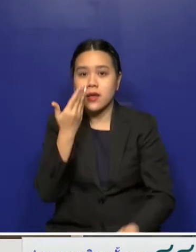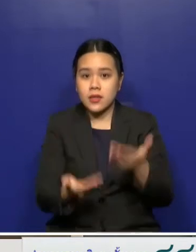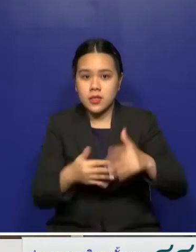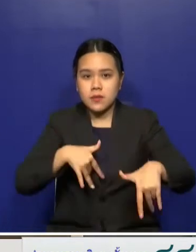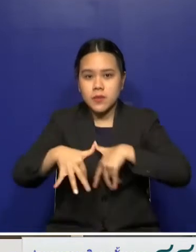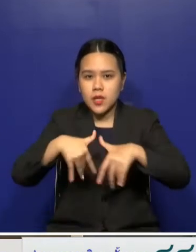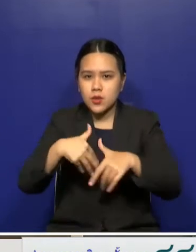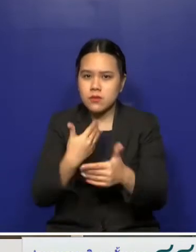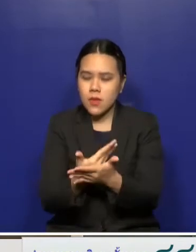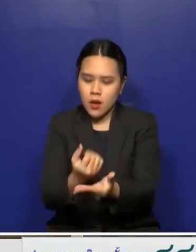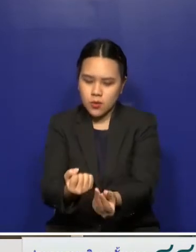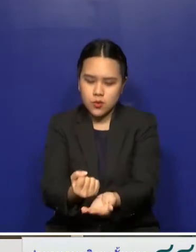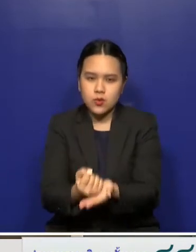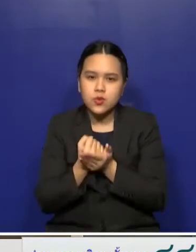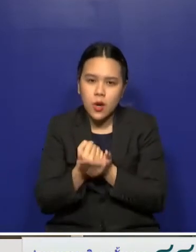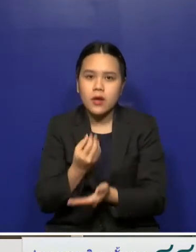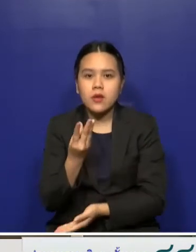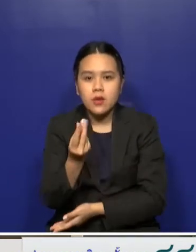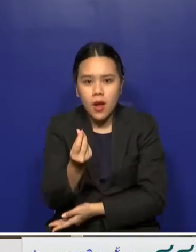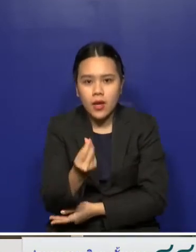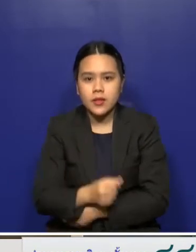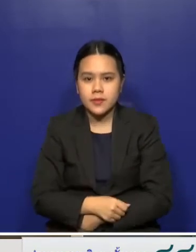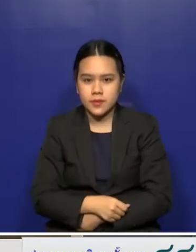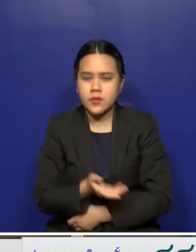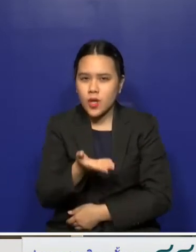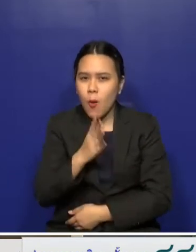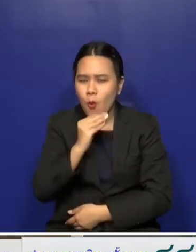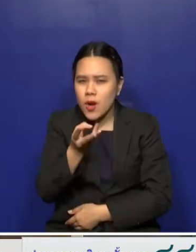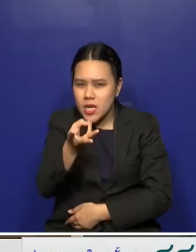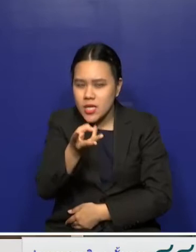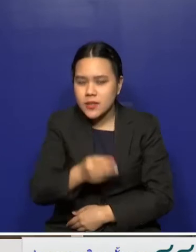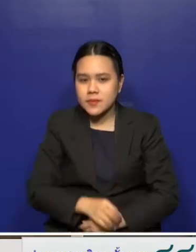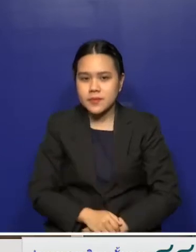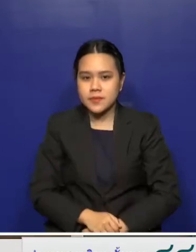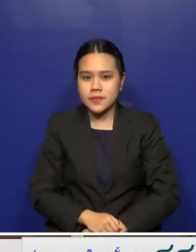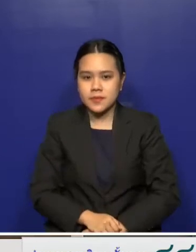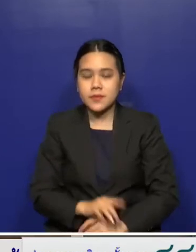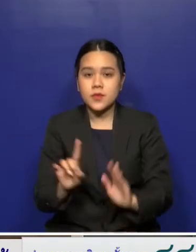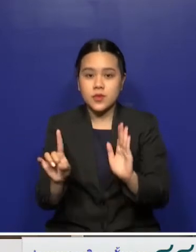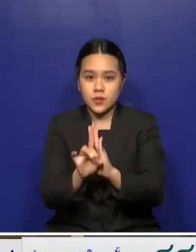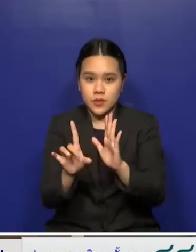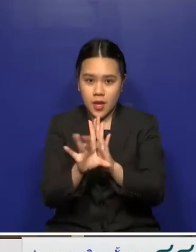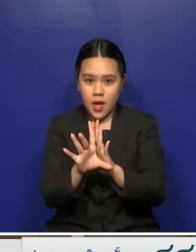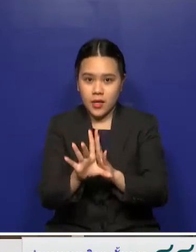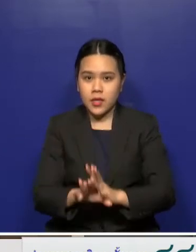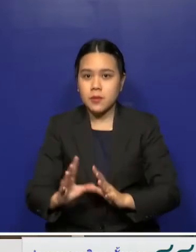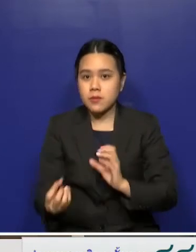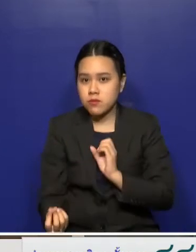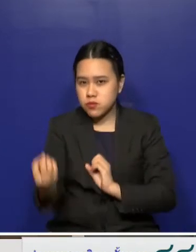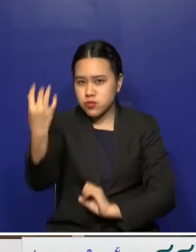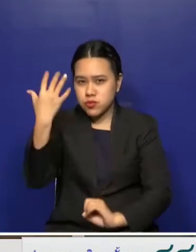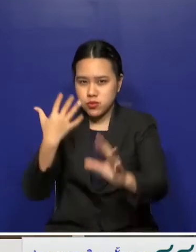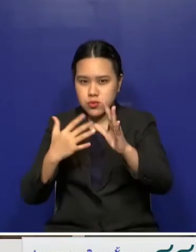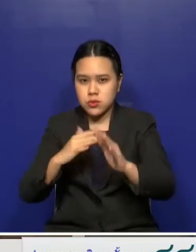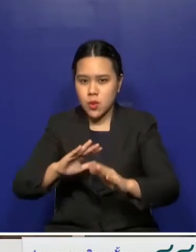ท่าไหร่แน่มันควรจะเป็นมาตรฐานอีกนิดนึงครับท่านประธานก็คือเรื่องสุดท้ายก็คือการฟื้นฟูพื้นที่ป่าเพื่อที่จะทำให้ช้